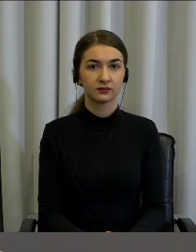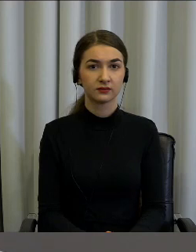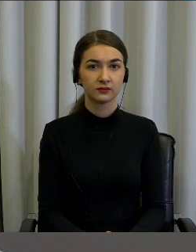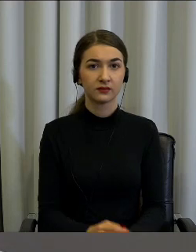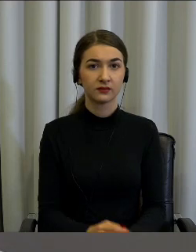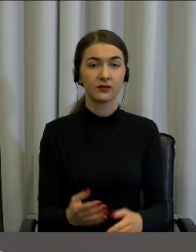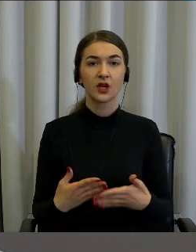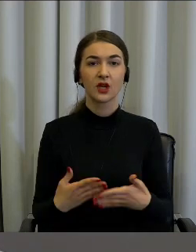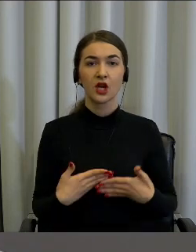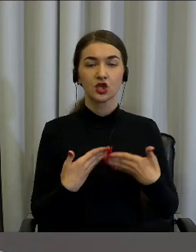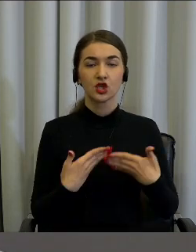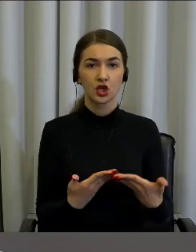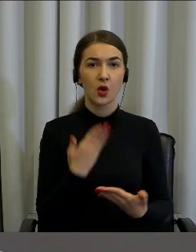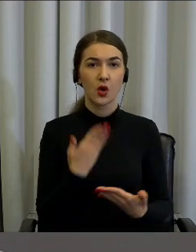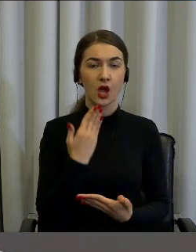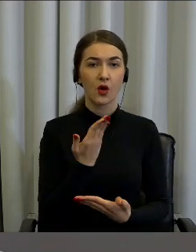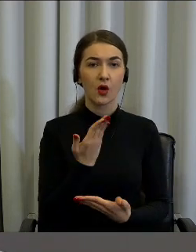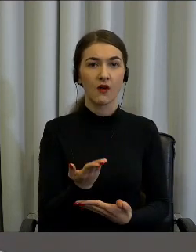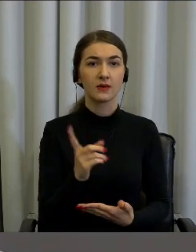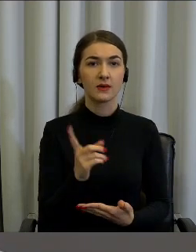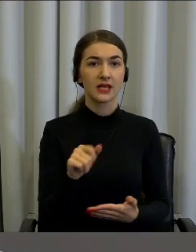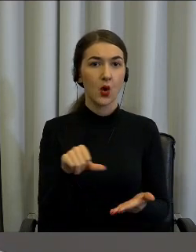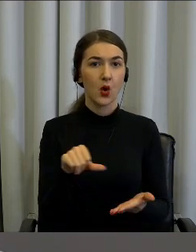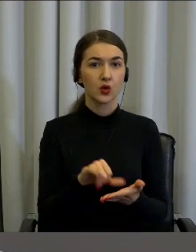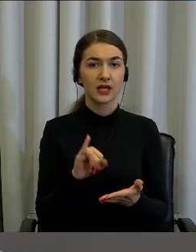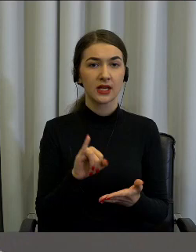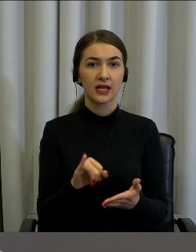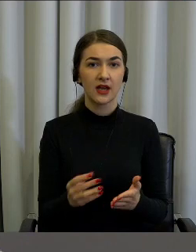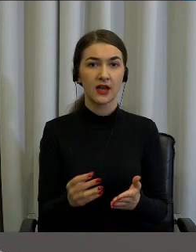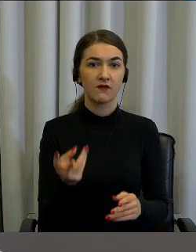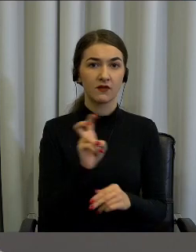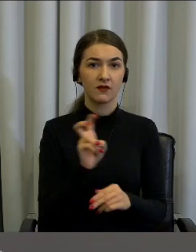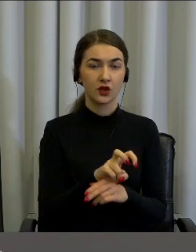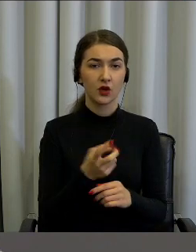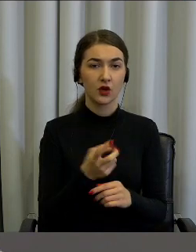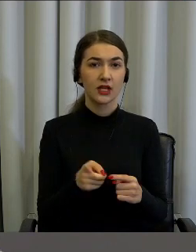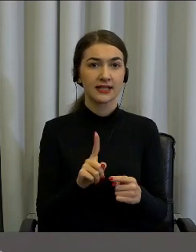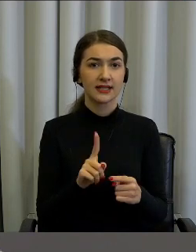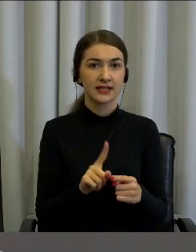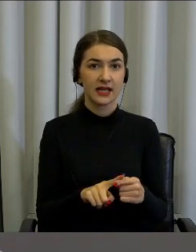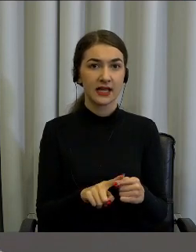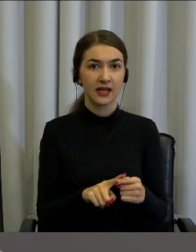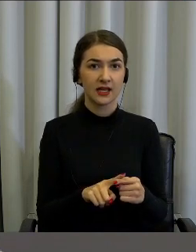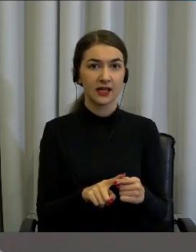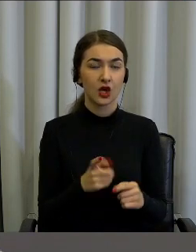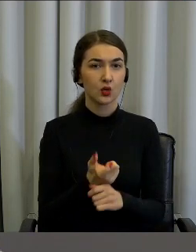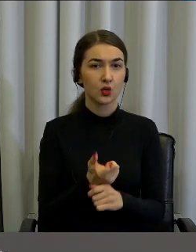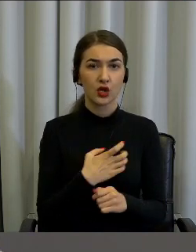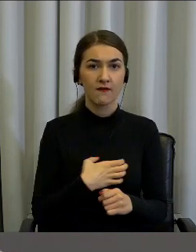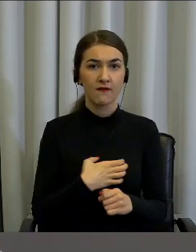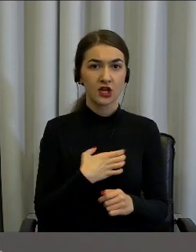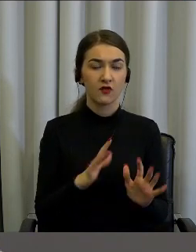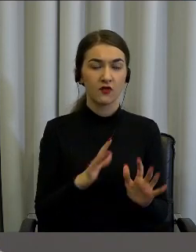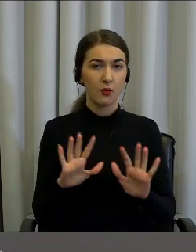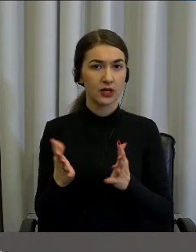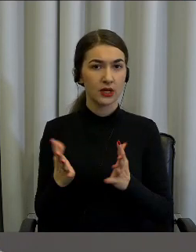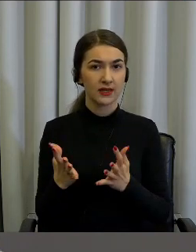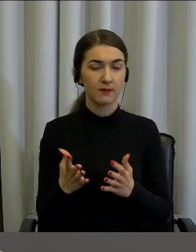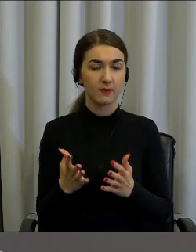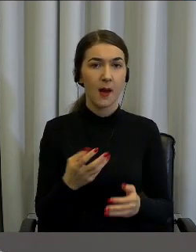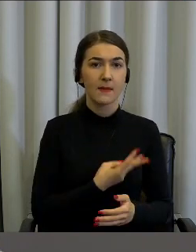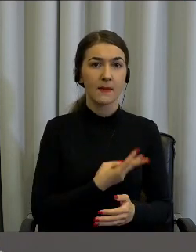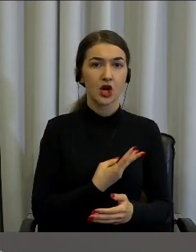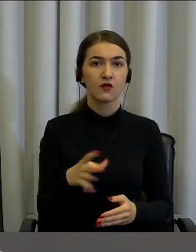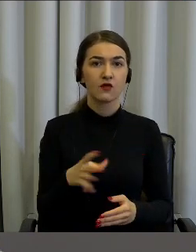Щиро дякуємо вам за участь та відвідування цього цієї дуже важливої події Бажаю вам